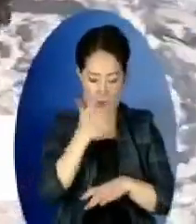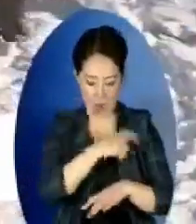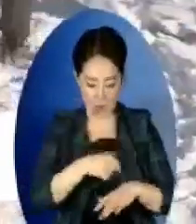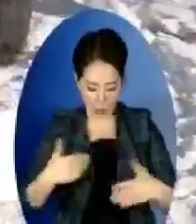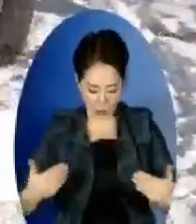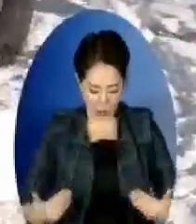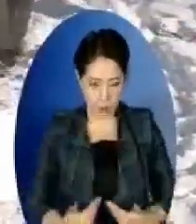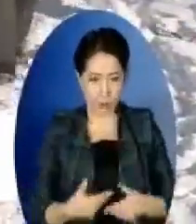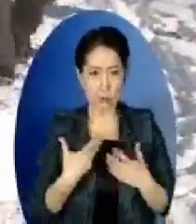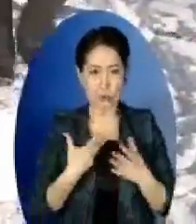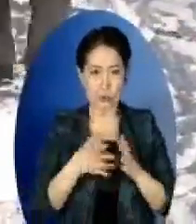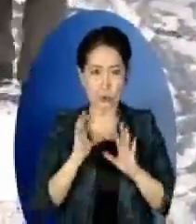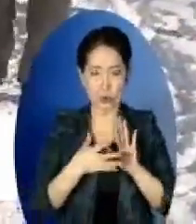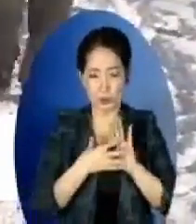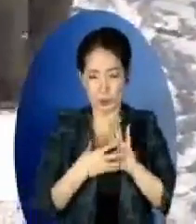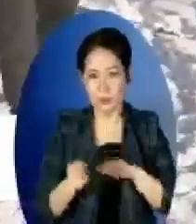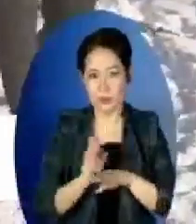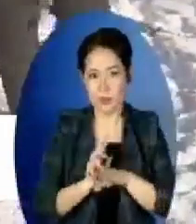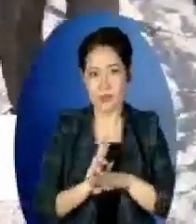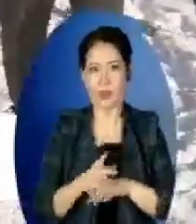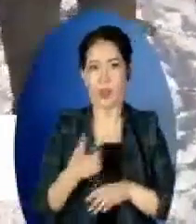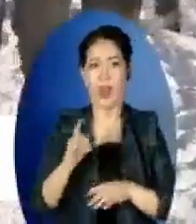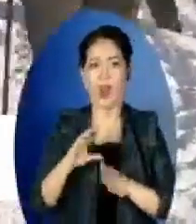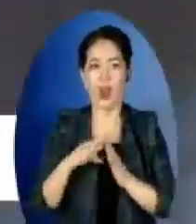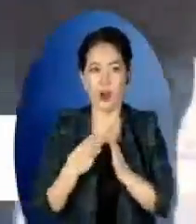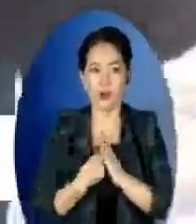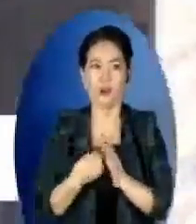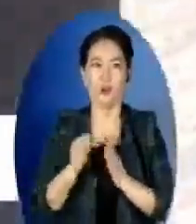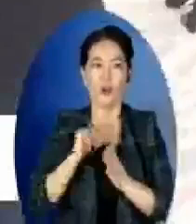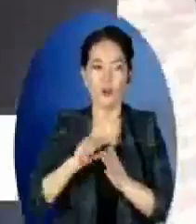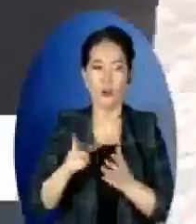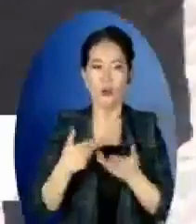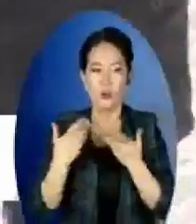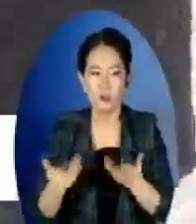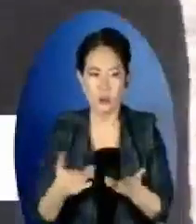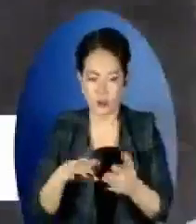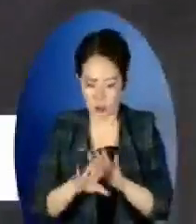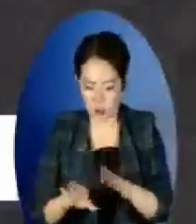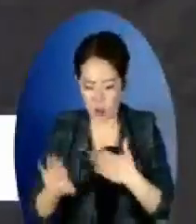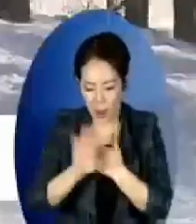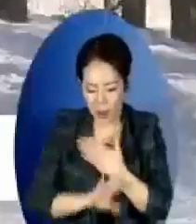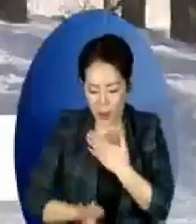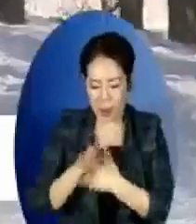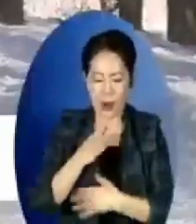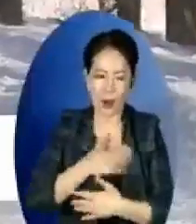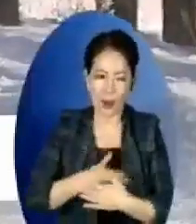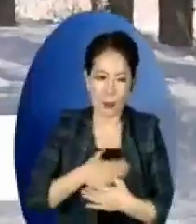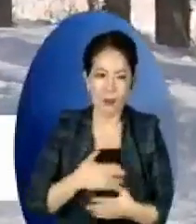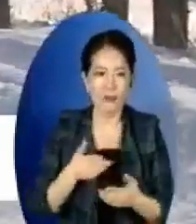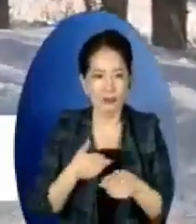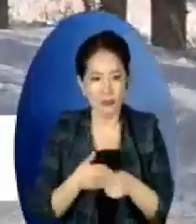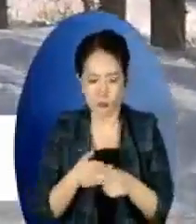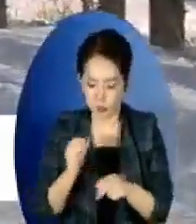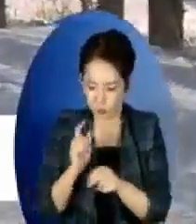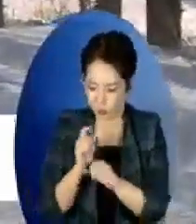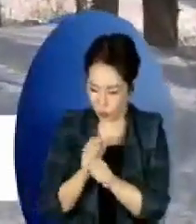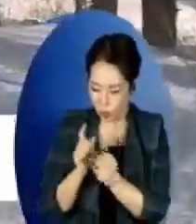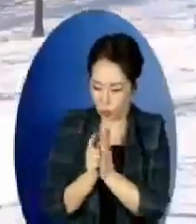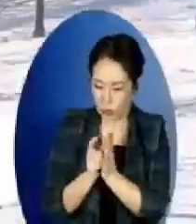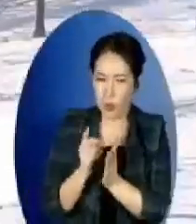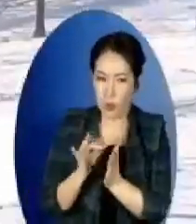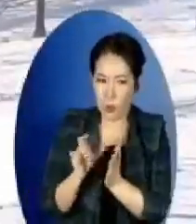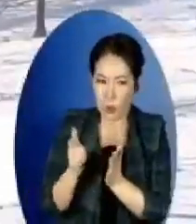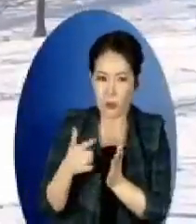үр хөөгддөд үлгэрлэхээр эх орныхоо үнэт зүйлийг олж харж хайрлаж хамгаалж авч үлдэх нь ямар чухал үүрэгтэйг тэдэнд ойлгуулахын